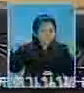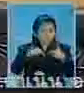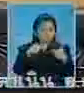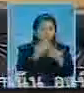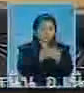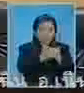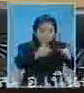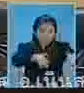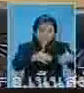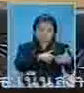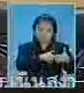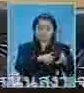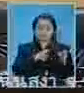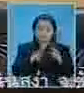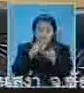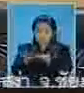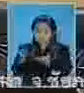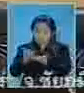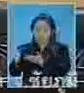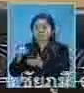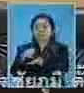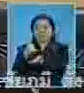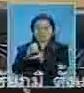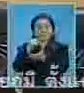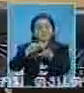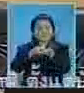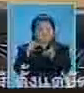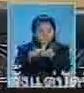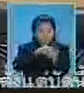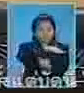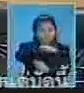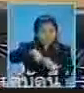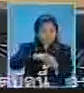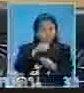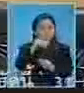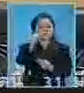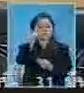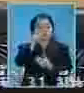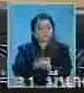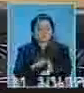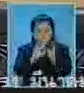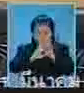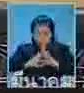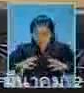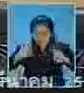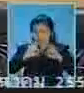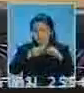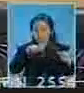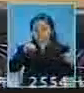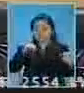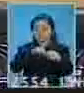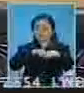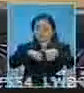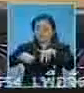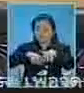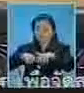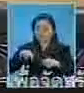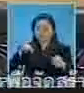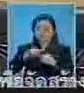ประชาชนที่เพิ่มขึ้นแต่ที่สำคัญครับไม่ใช่เพียงแค่การจับจ่ายใช้สอยเท่านั้น